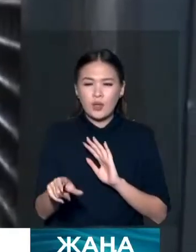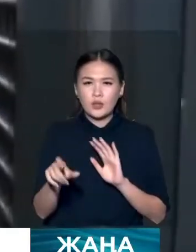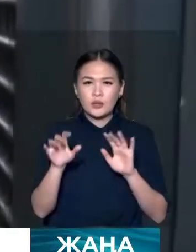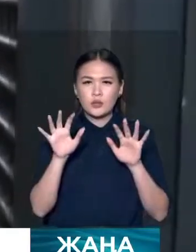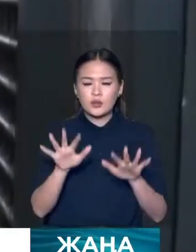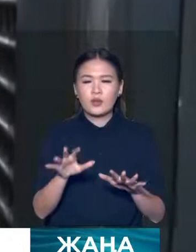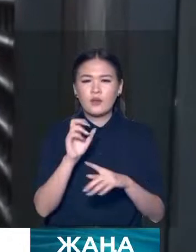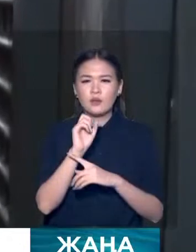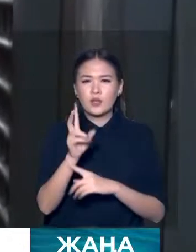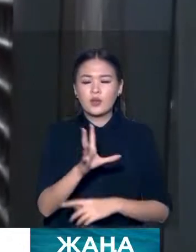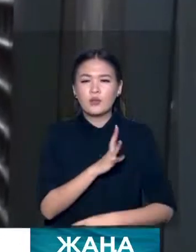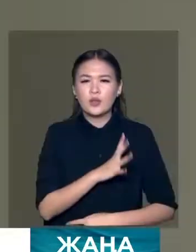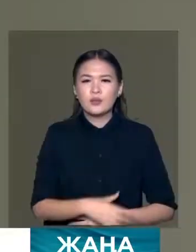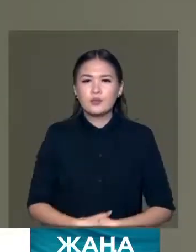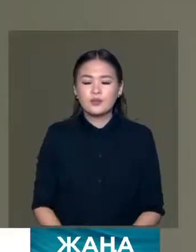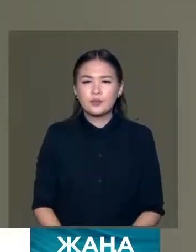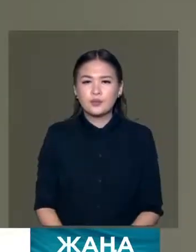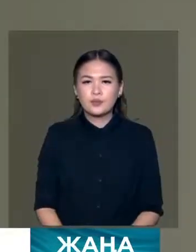аумағынан шығарылған.